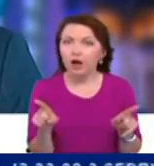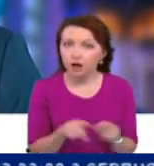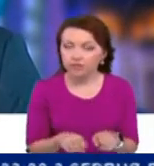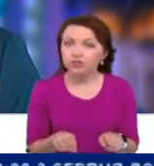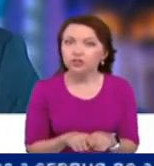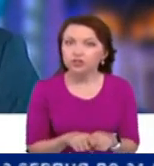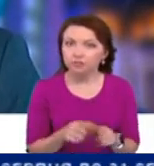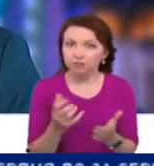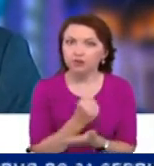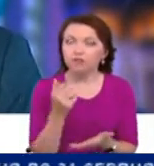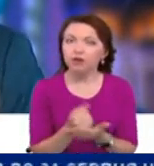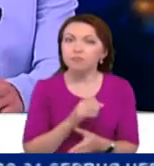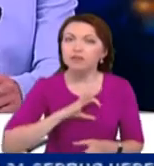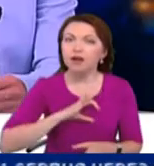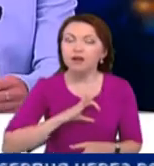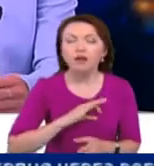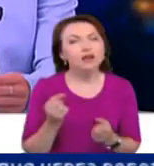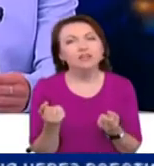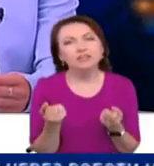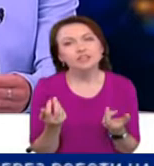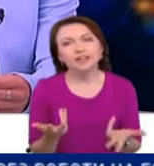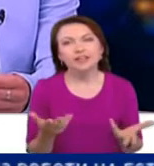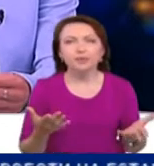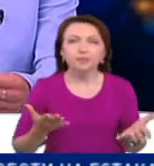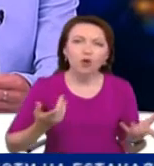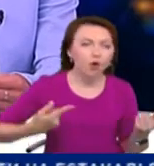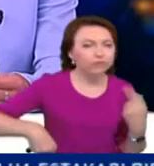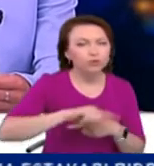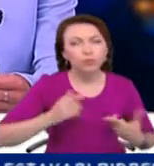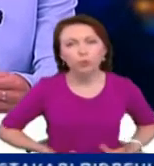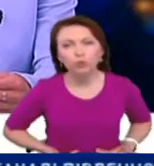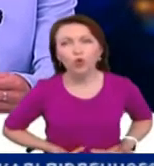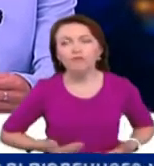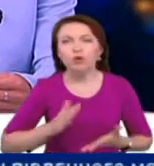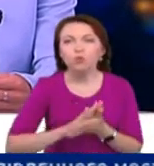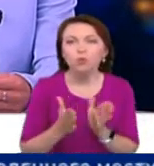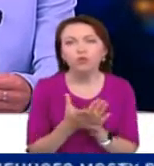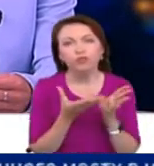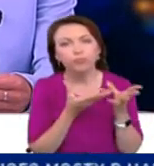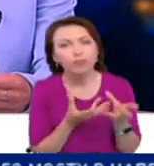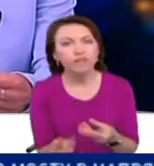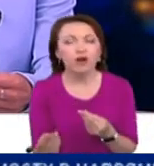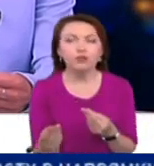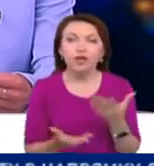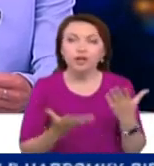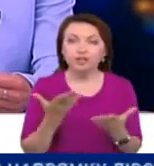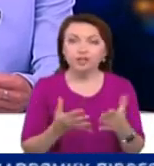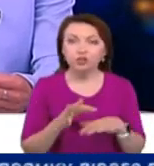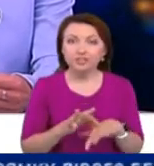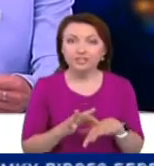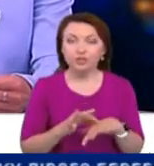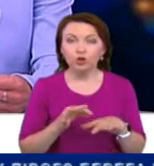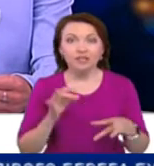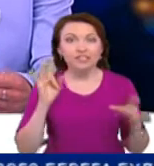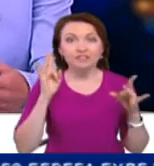він навигравав тоді медали. Наскільки ось якісь такі побутові нюанси, наскільки вони впливають? Чи якщо вже тіло дзвонить, то дзвонить так, що